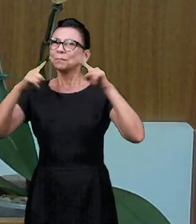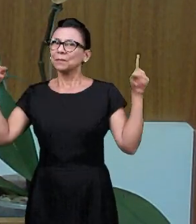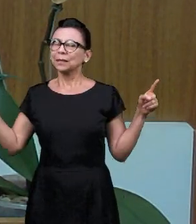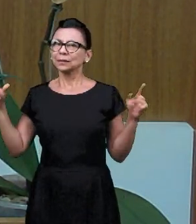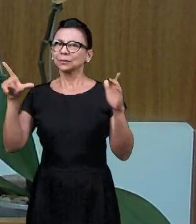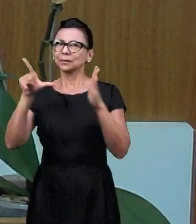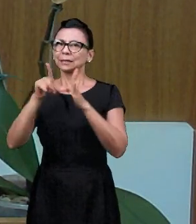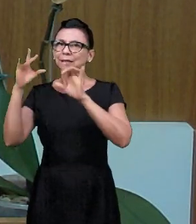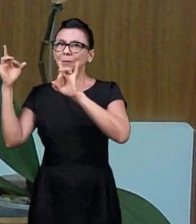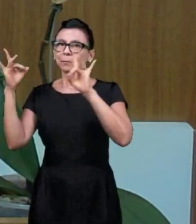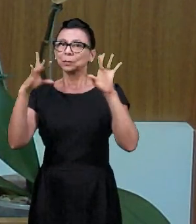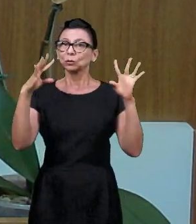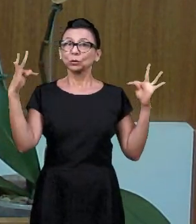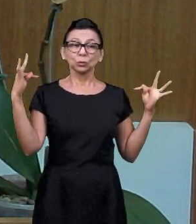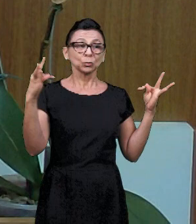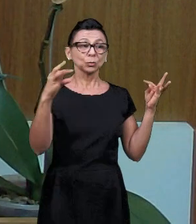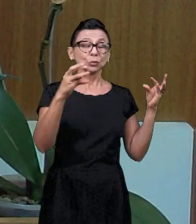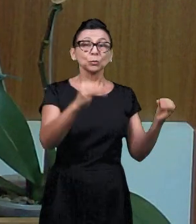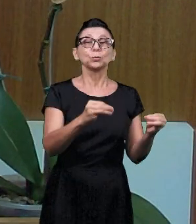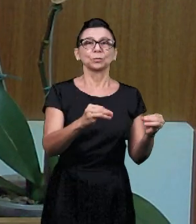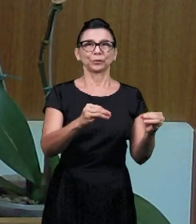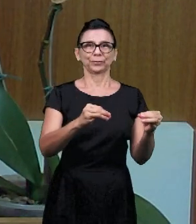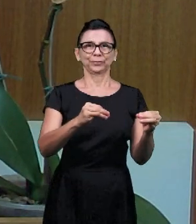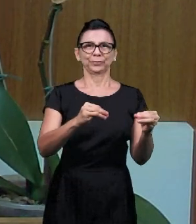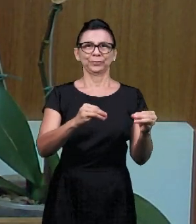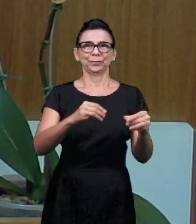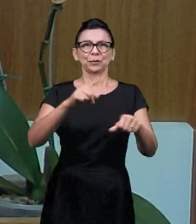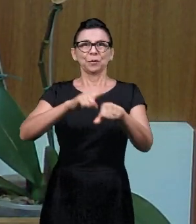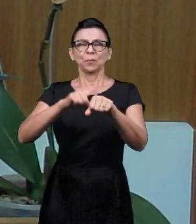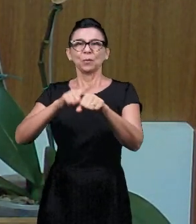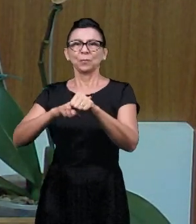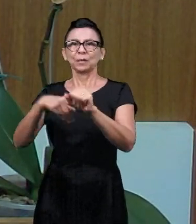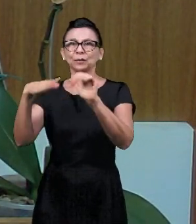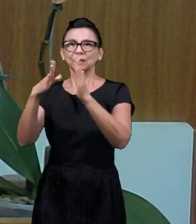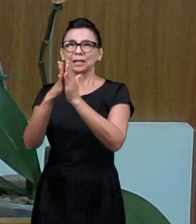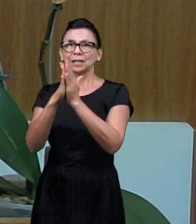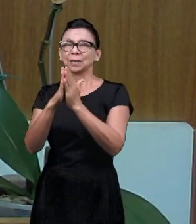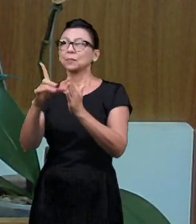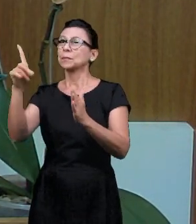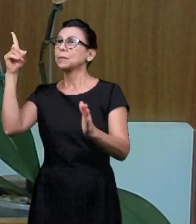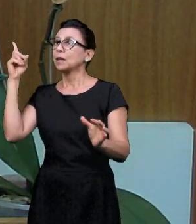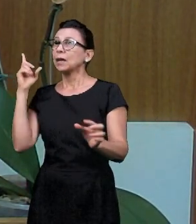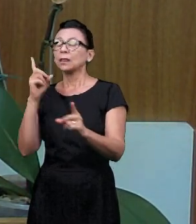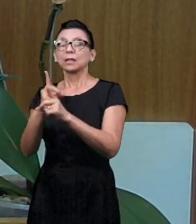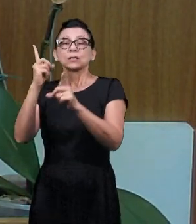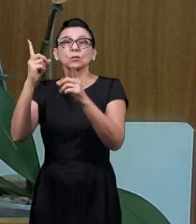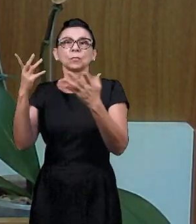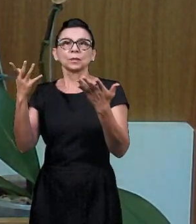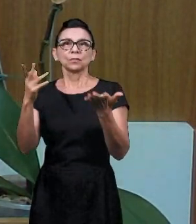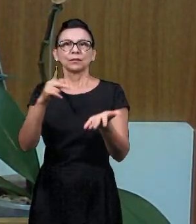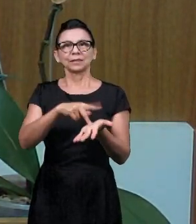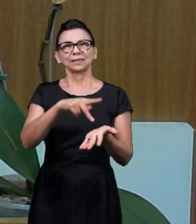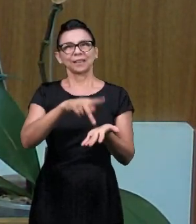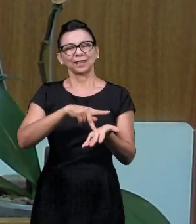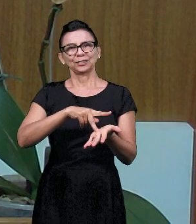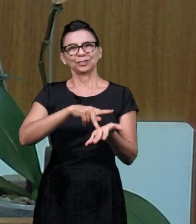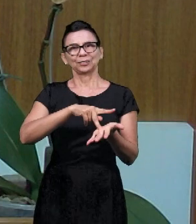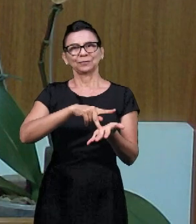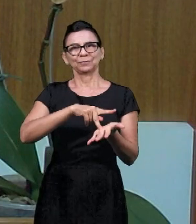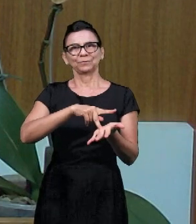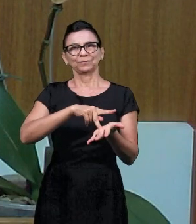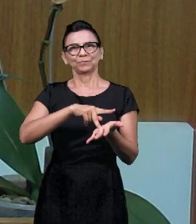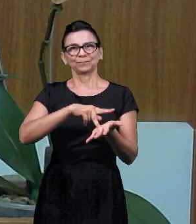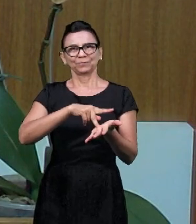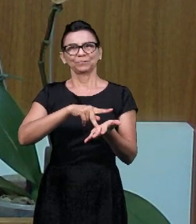a tout donné. Ça a été un échange qu'il a fait. Et il a caché la parole où? Il a caché la parole